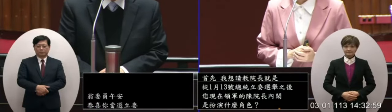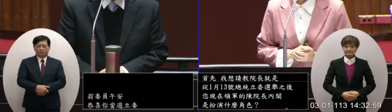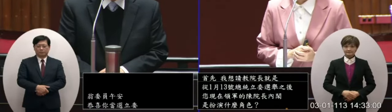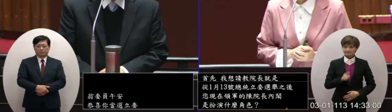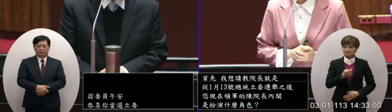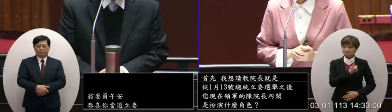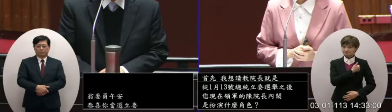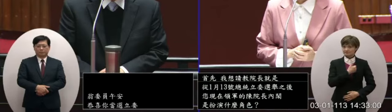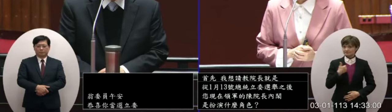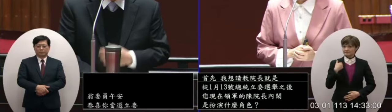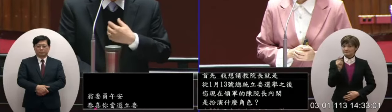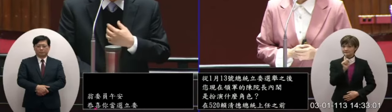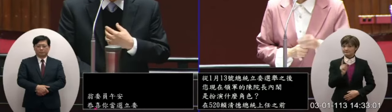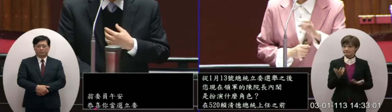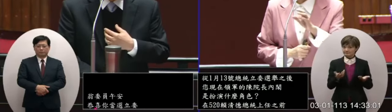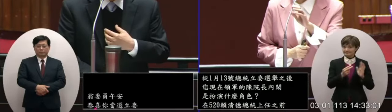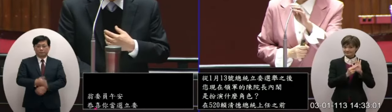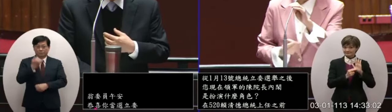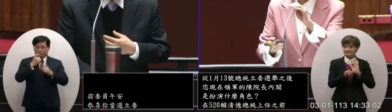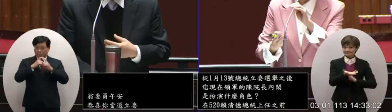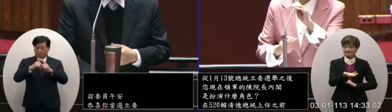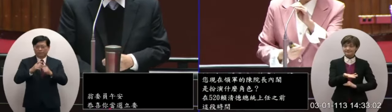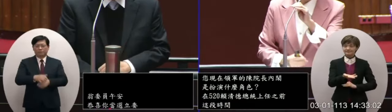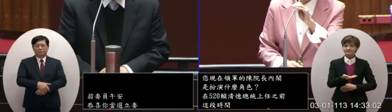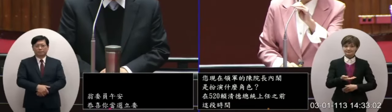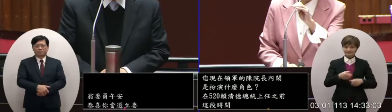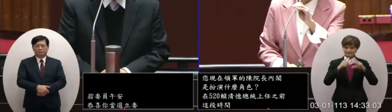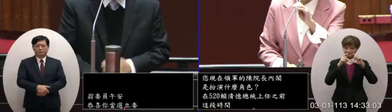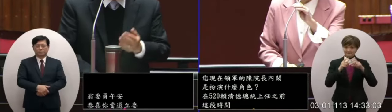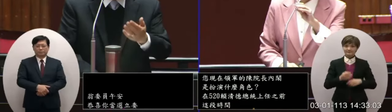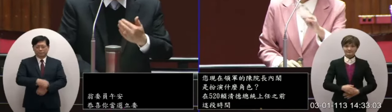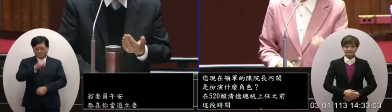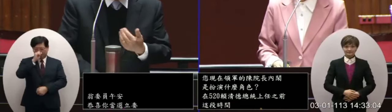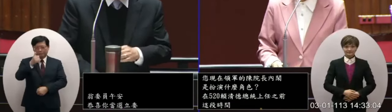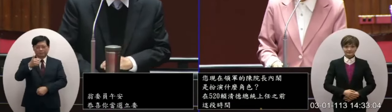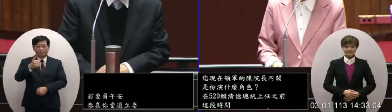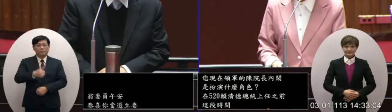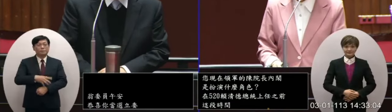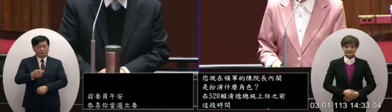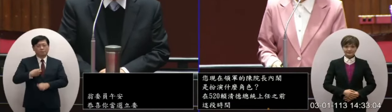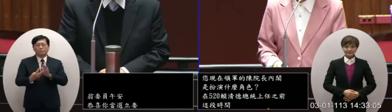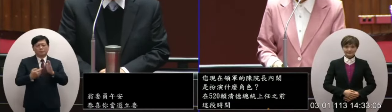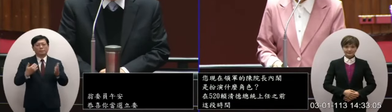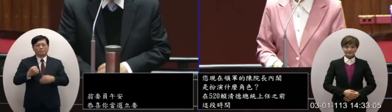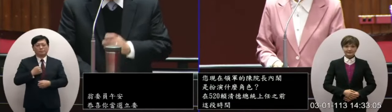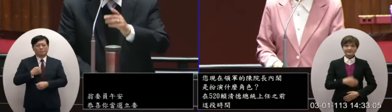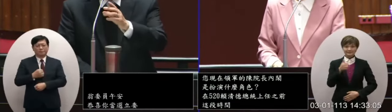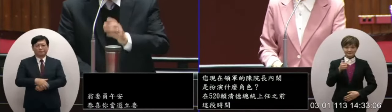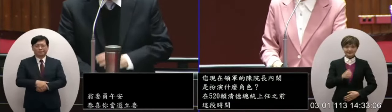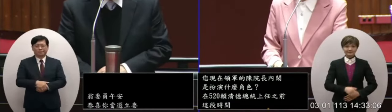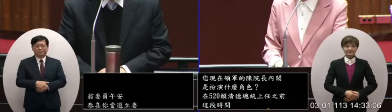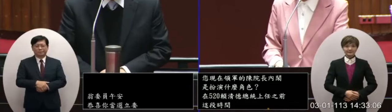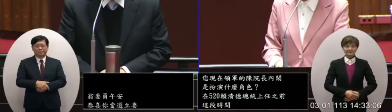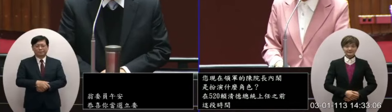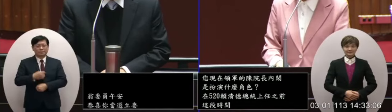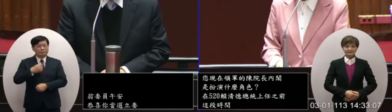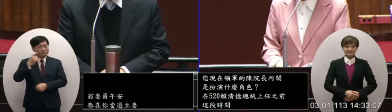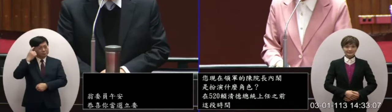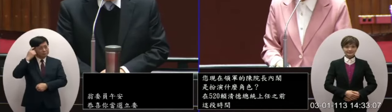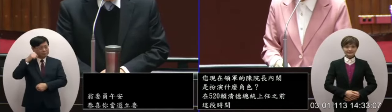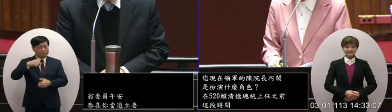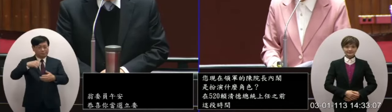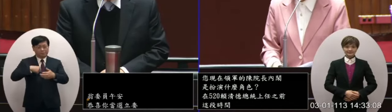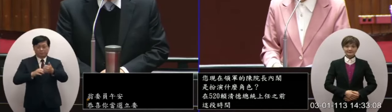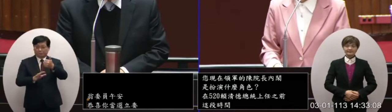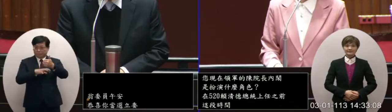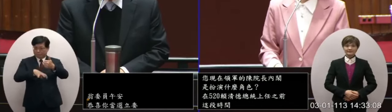的功能？ 可以回答了吗？ 是，麻烦请院长回答。 好，谢谢你这样讲，我就比较清楚。 是， 好，我想内